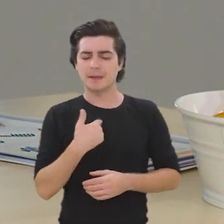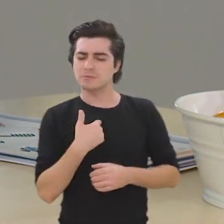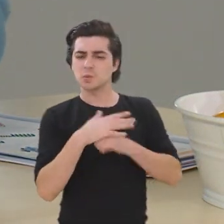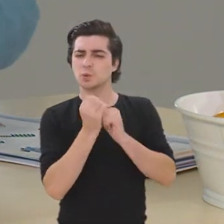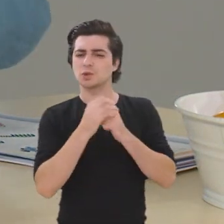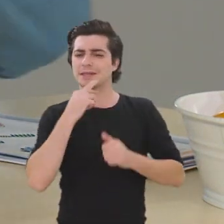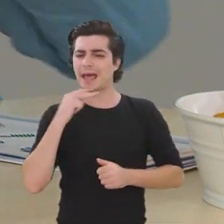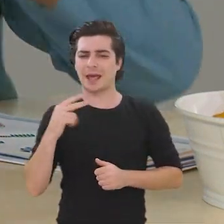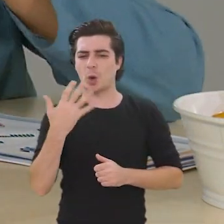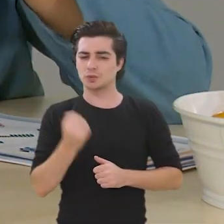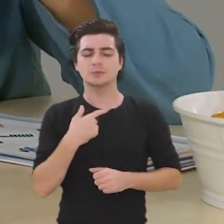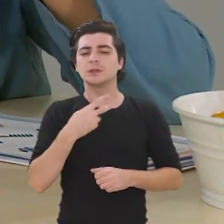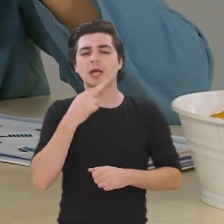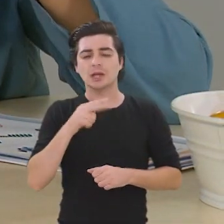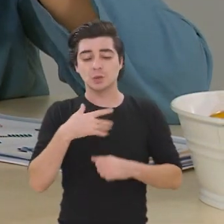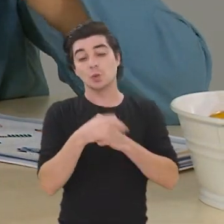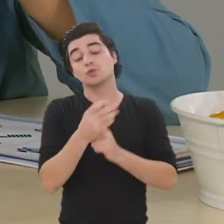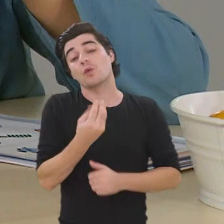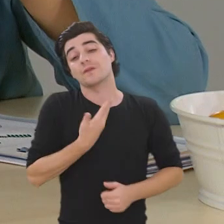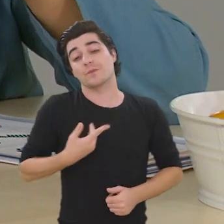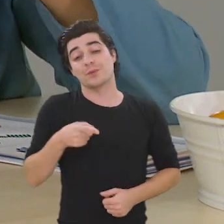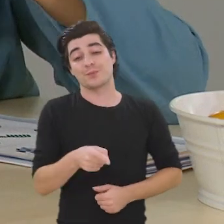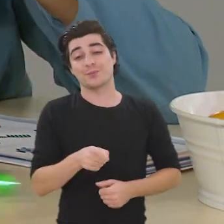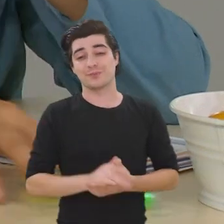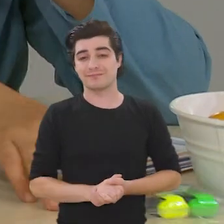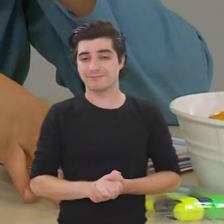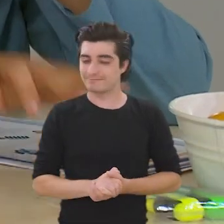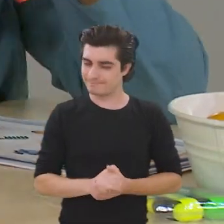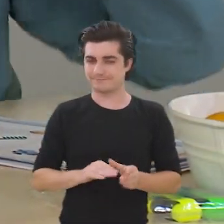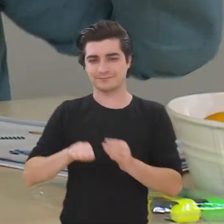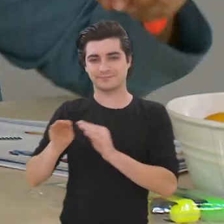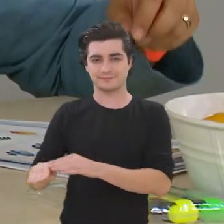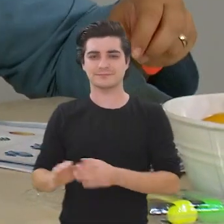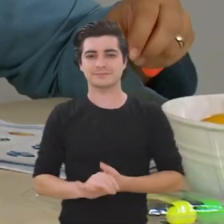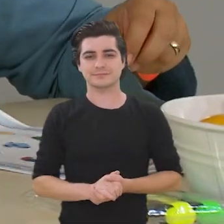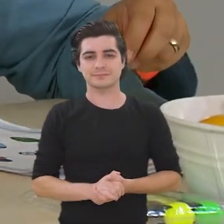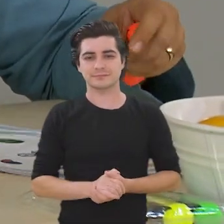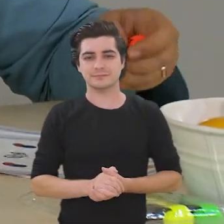Benimki de turuncu olsun. Ben de turuncuyu çok severim Nurbanu. Hemen koyalım.